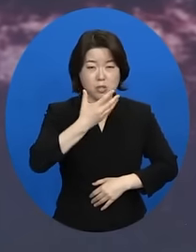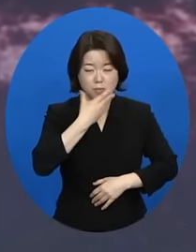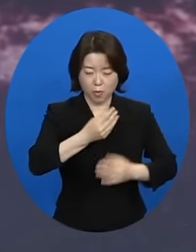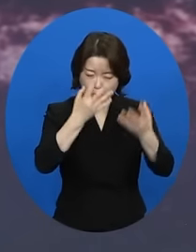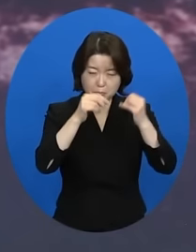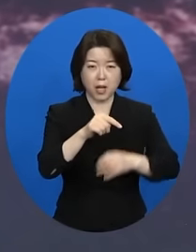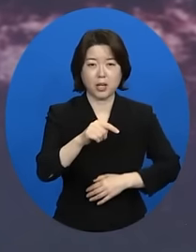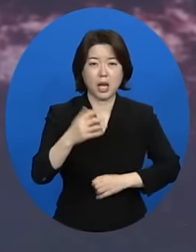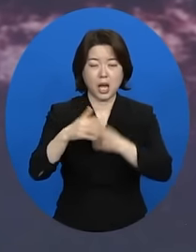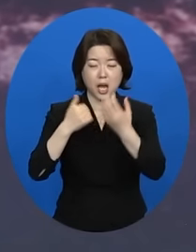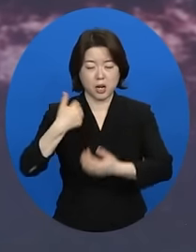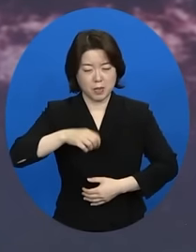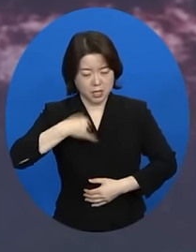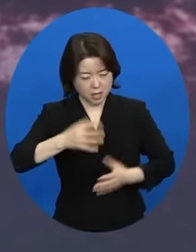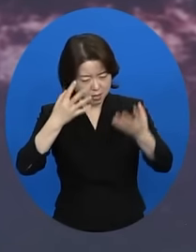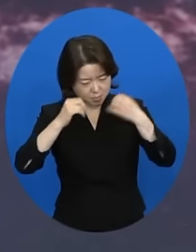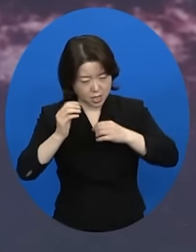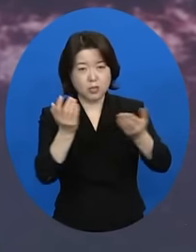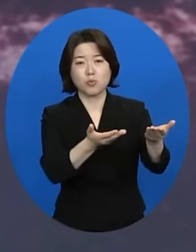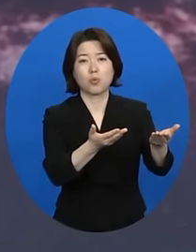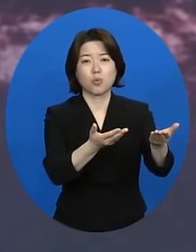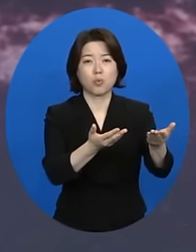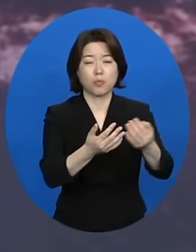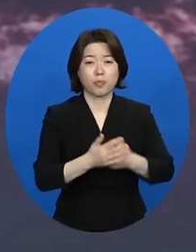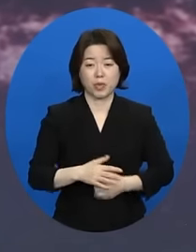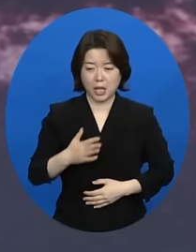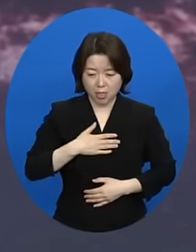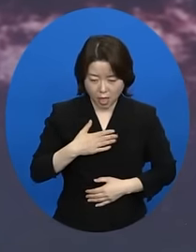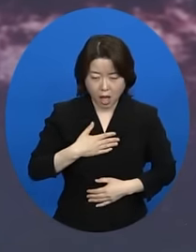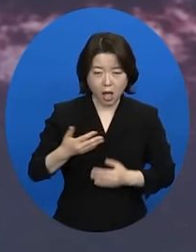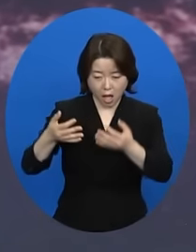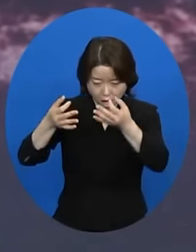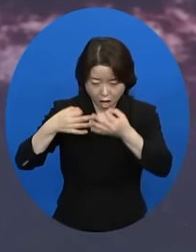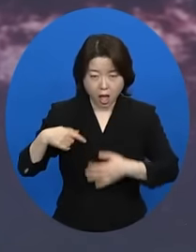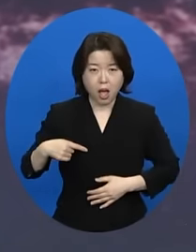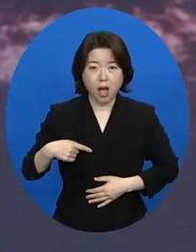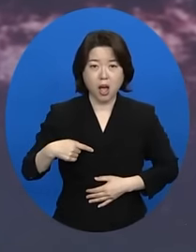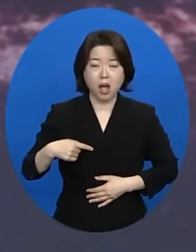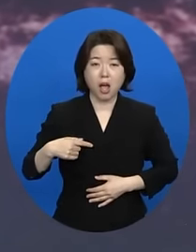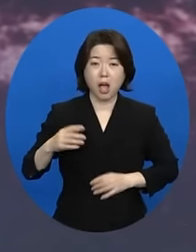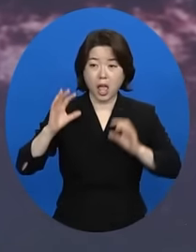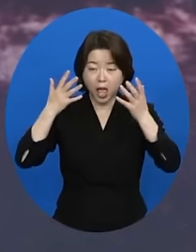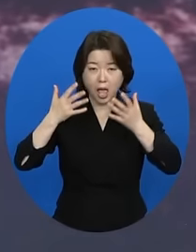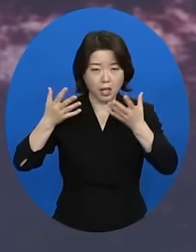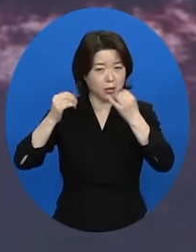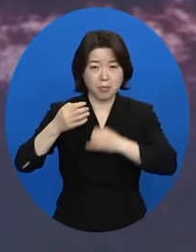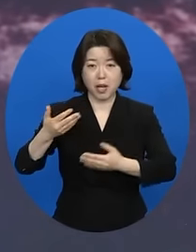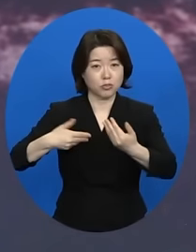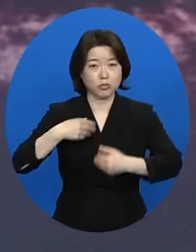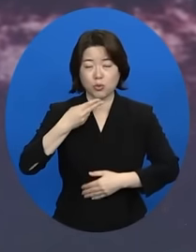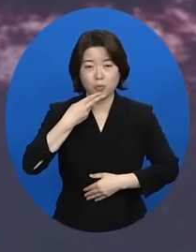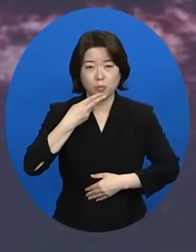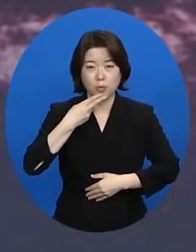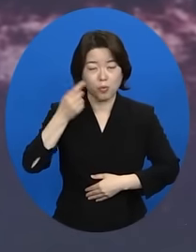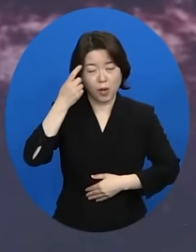하나님 저렇게 자녀를 많이 주시는데 나에게는 왜 생명을 주지 않는 거지? 나에게 왜 자녀를 주지 않는